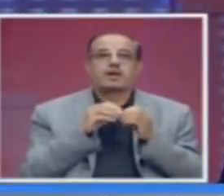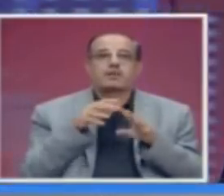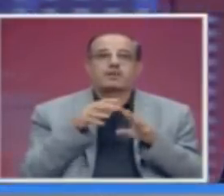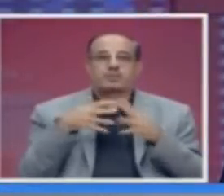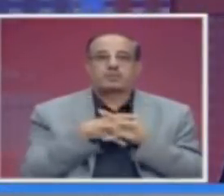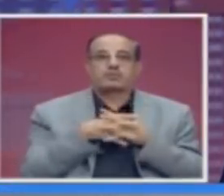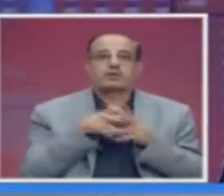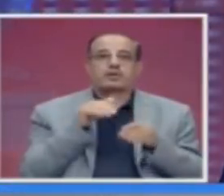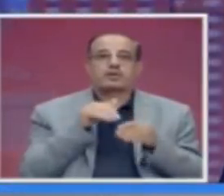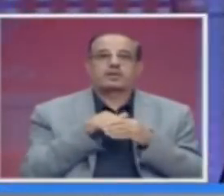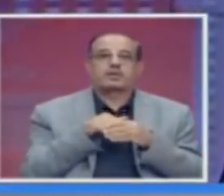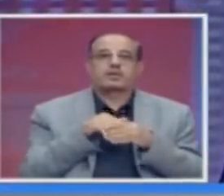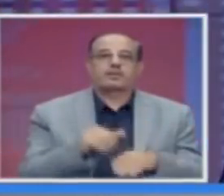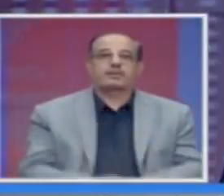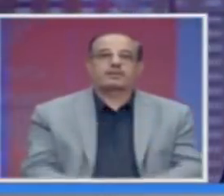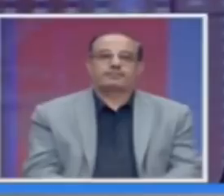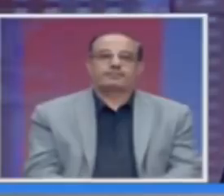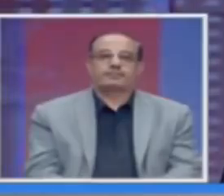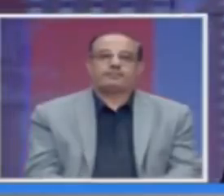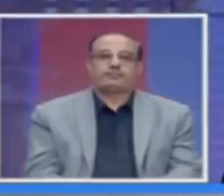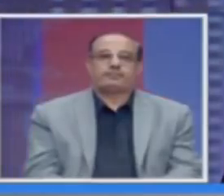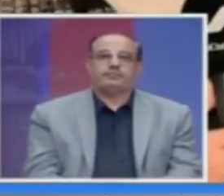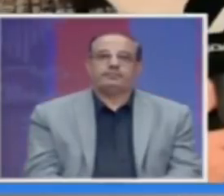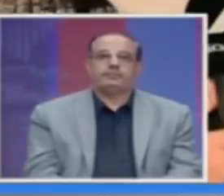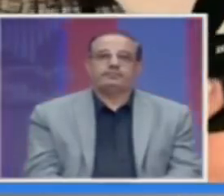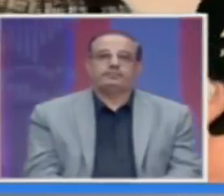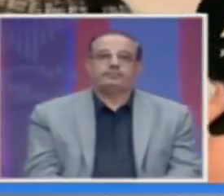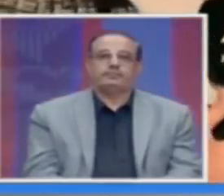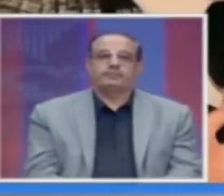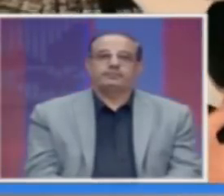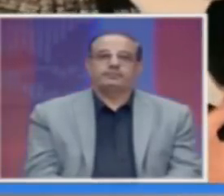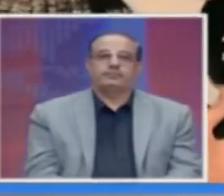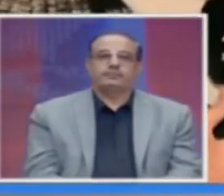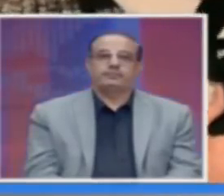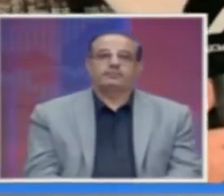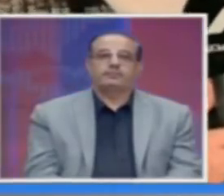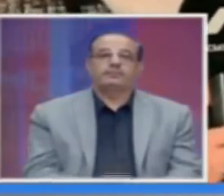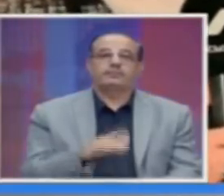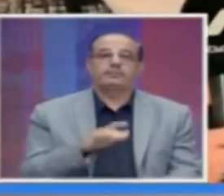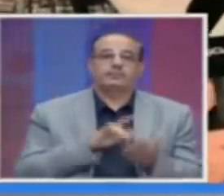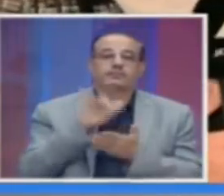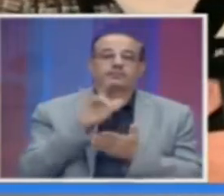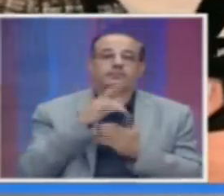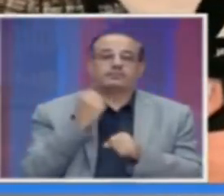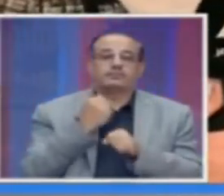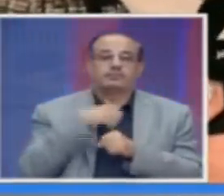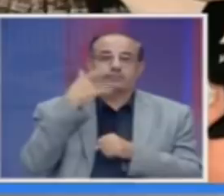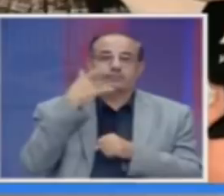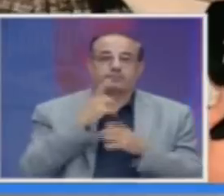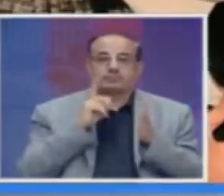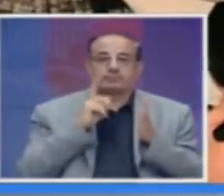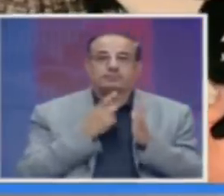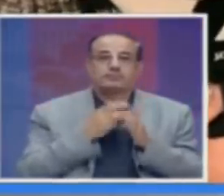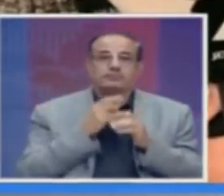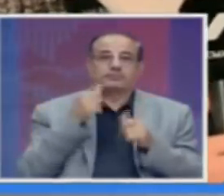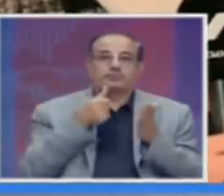الناخبين حول خطوات المشاركة في الانتخابات. رغم كونهم خارج حدود الوطن، إلا أنهم دائما أول